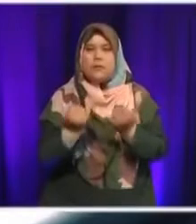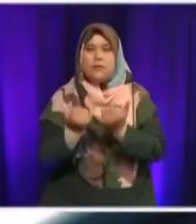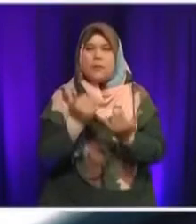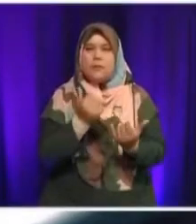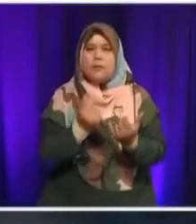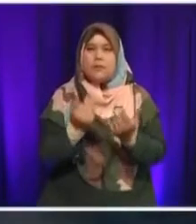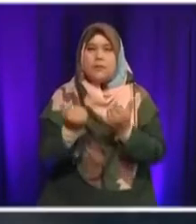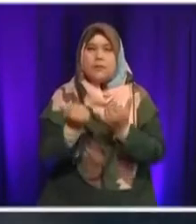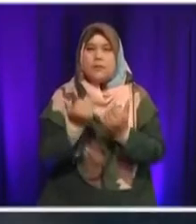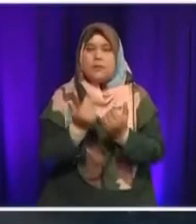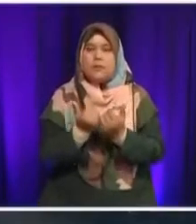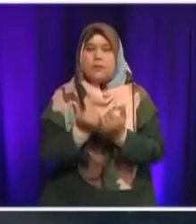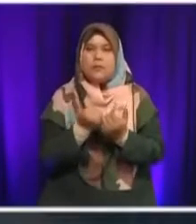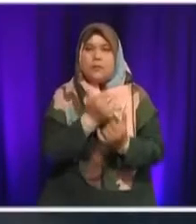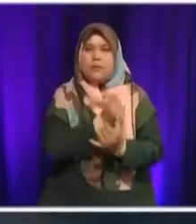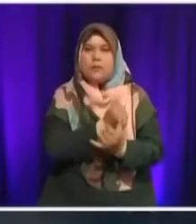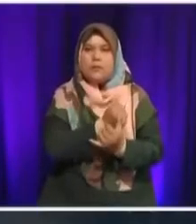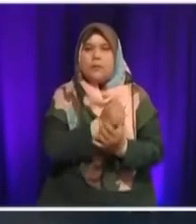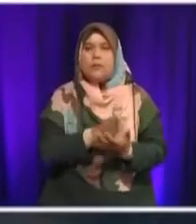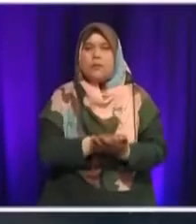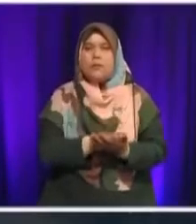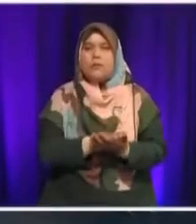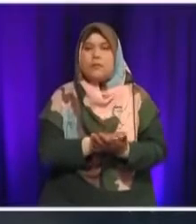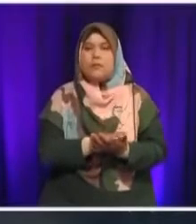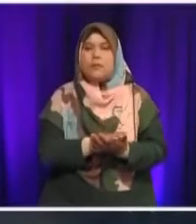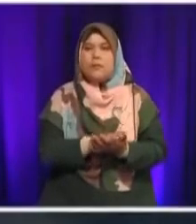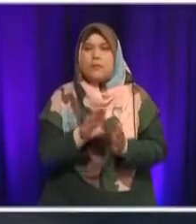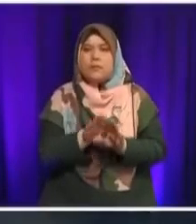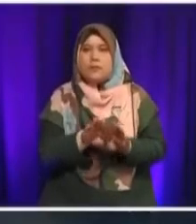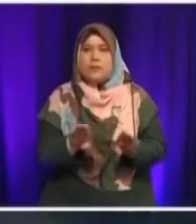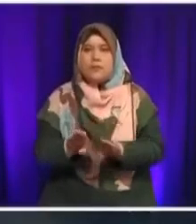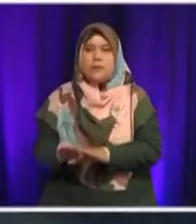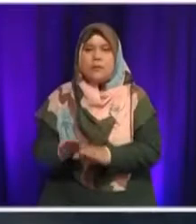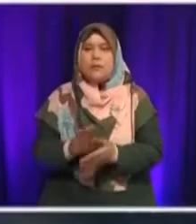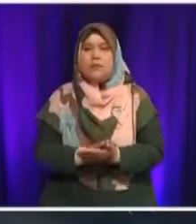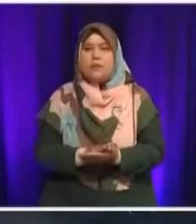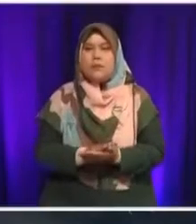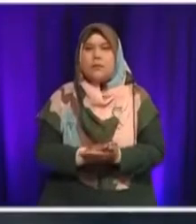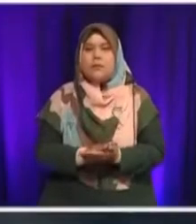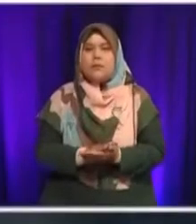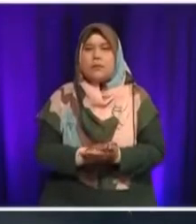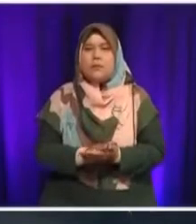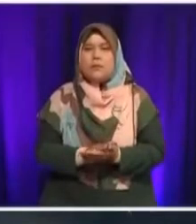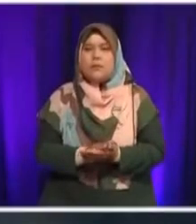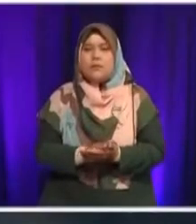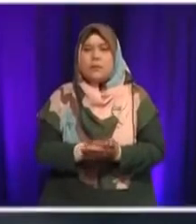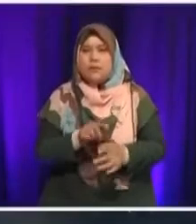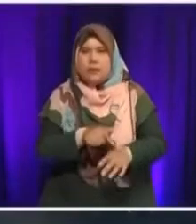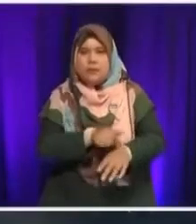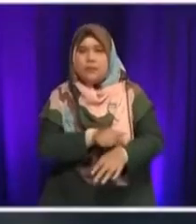itu dapat mencube bentuk-bentuk yang lain sepanjang kelas yang dijalankan